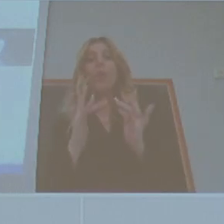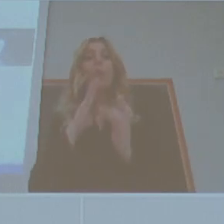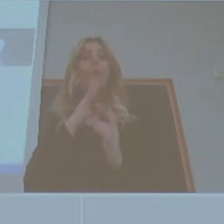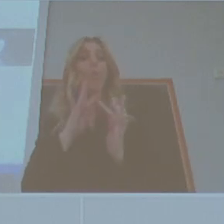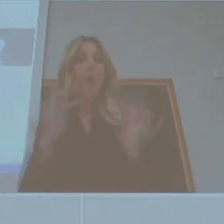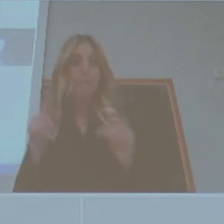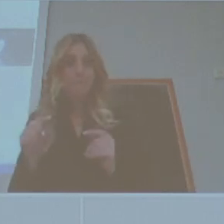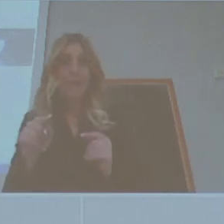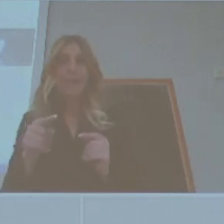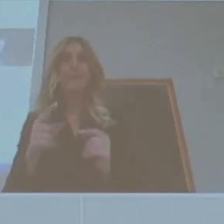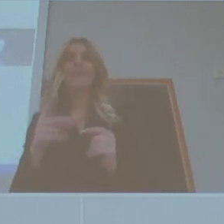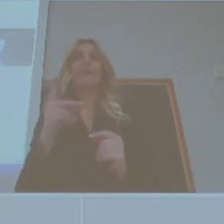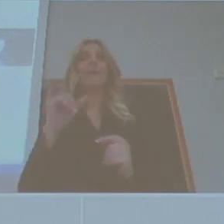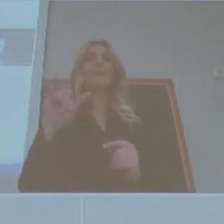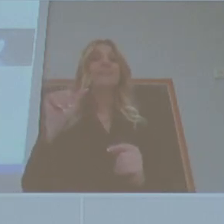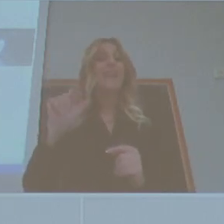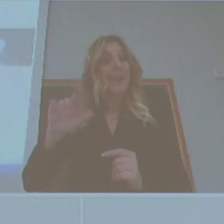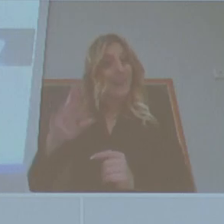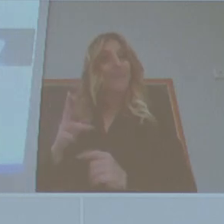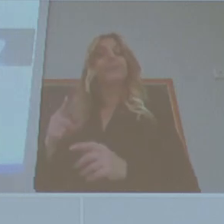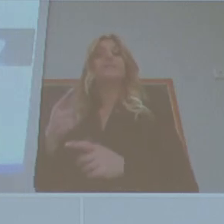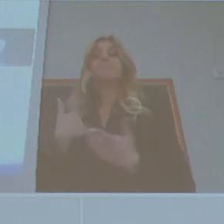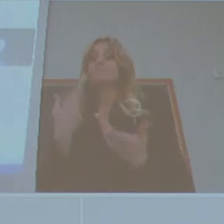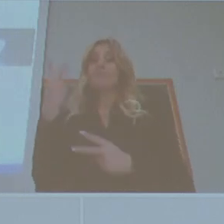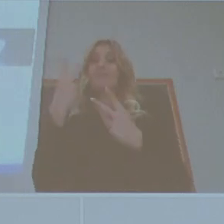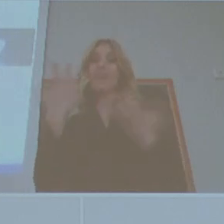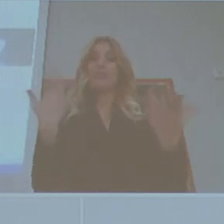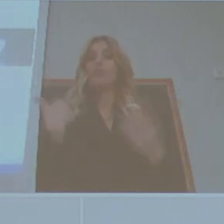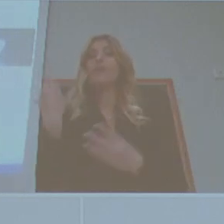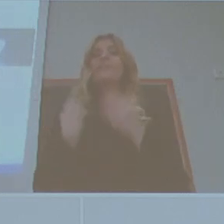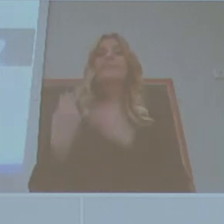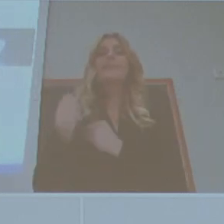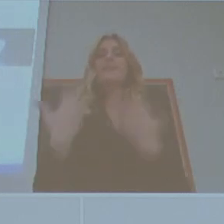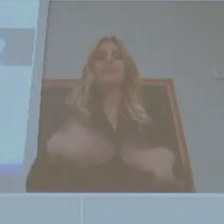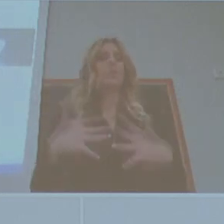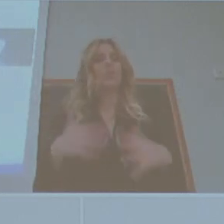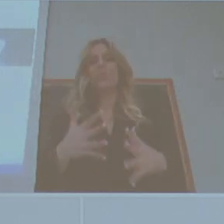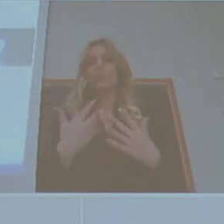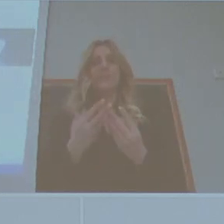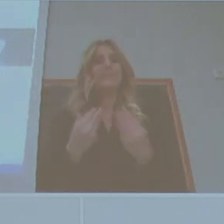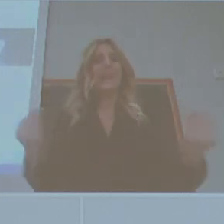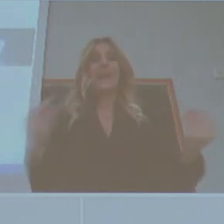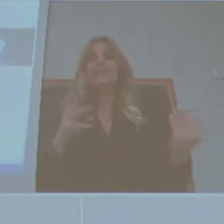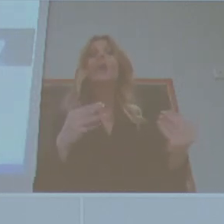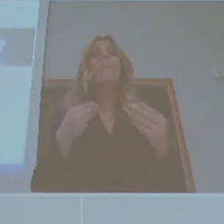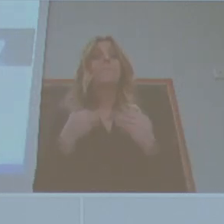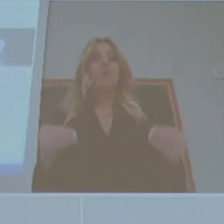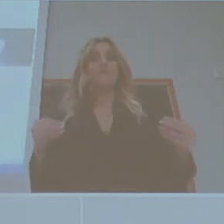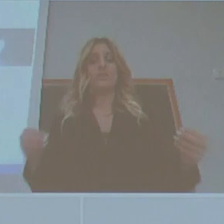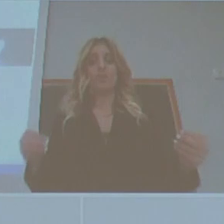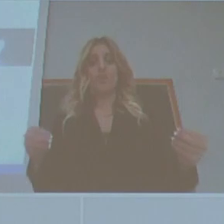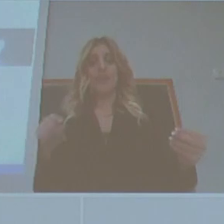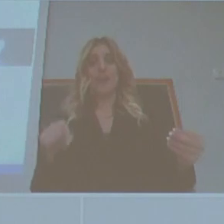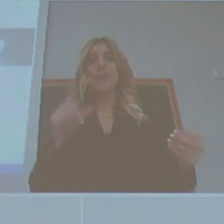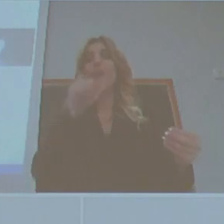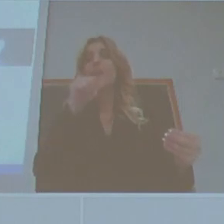al web designer. Abbiamo veramente richieste a volte che farebbero quasi moltiplicare il corso